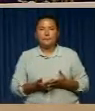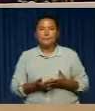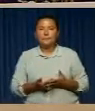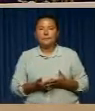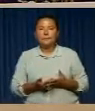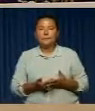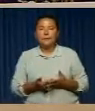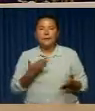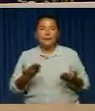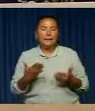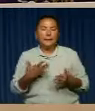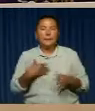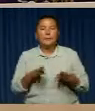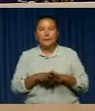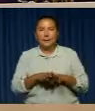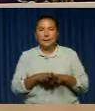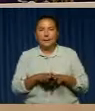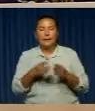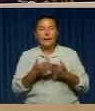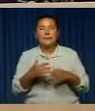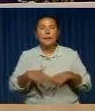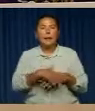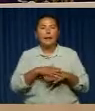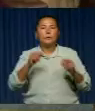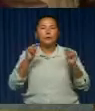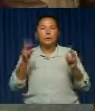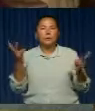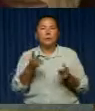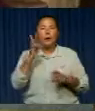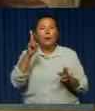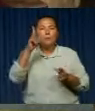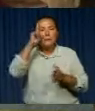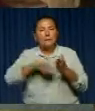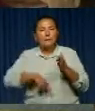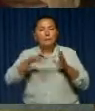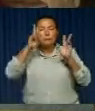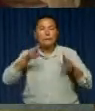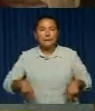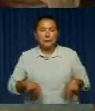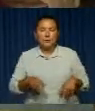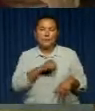Әрине. Енді осы орайда жалпы қазір халық шыны керек кімге сенерін, неге сенерін білмей жатыр.